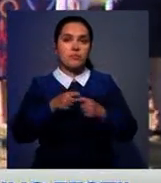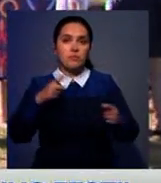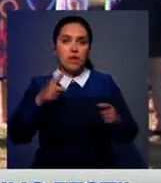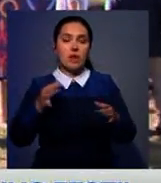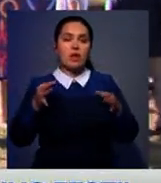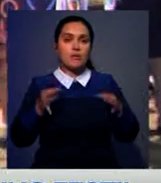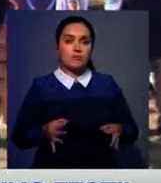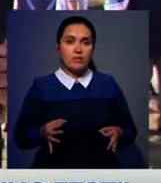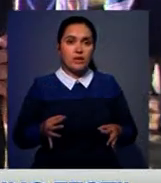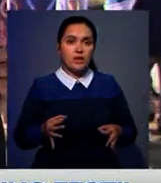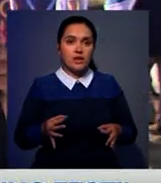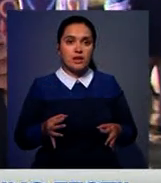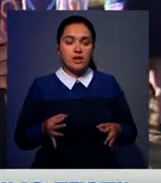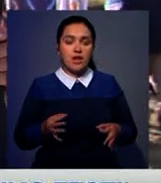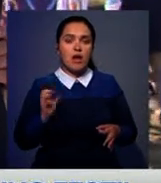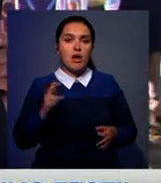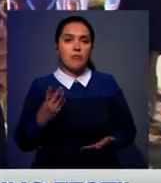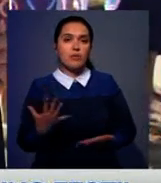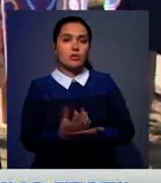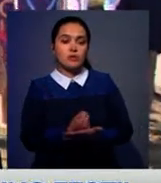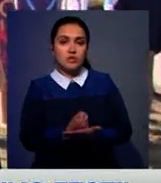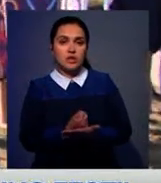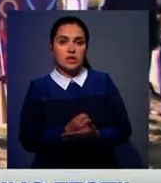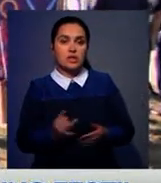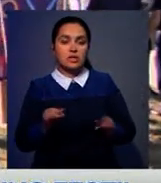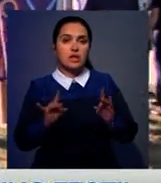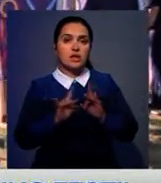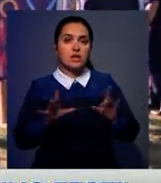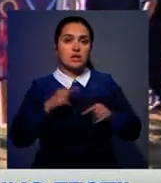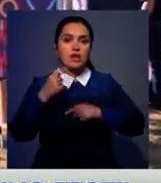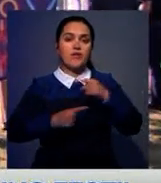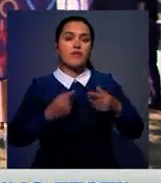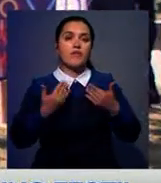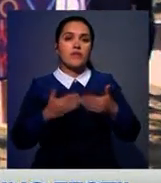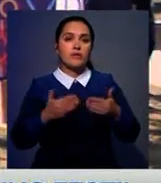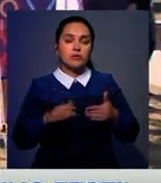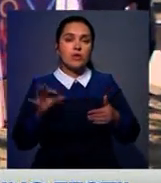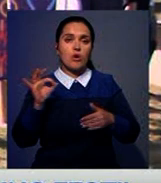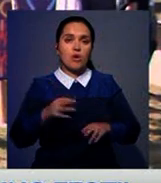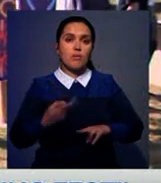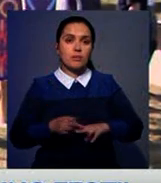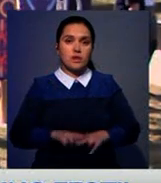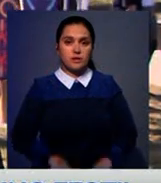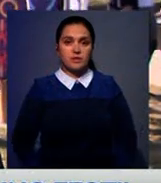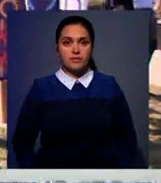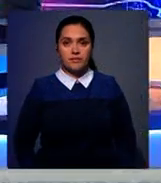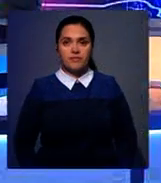делают, почему они это делают, как это у них получается, и расскажу вам в следующем выпуске об этом. Динара?